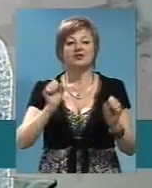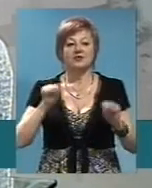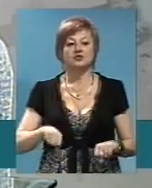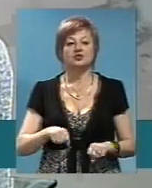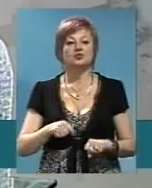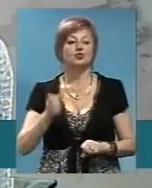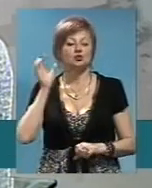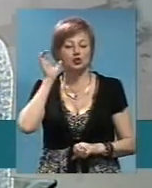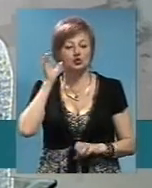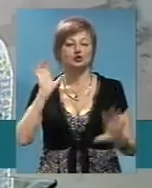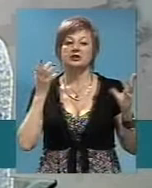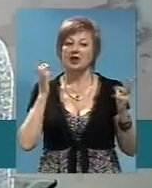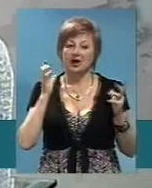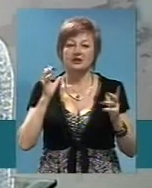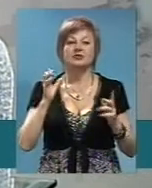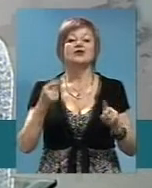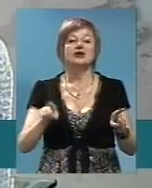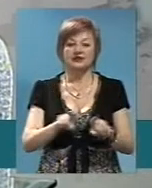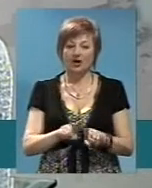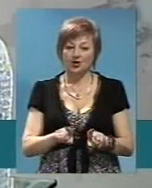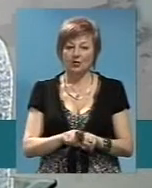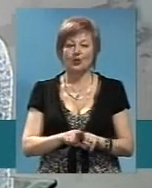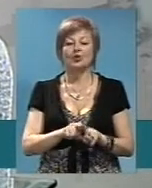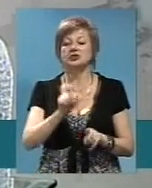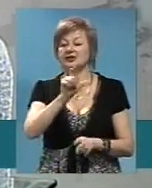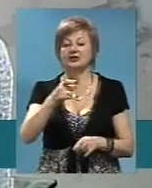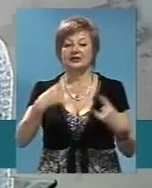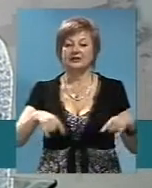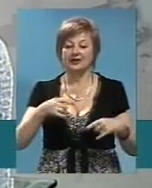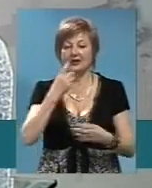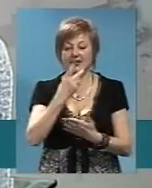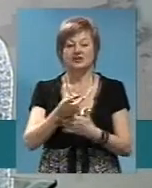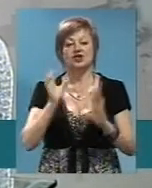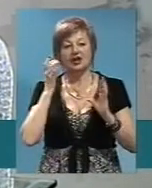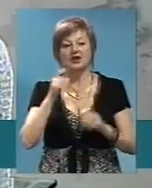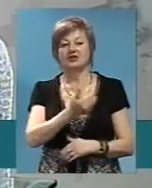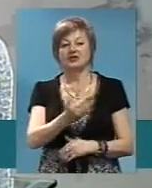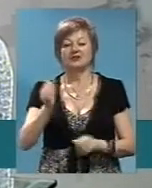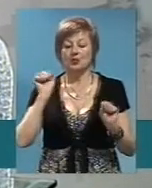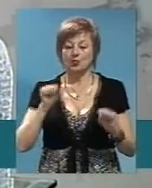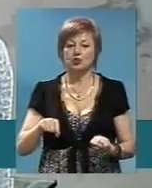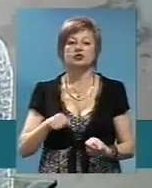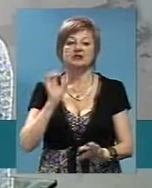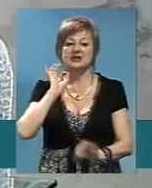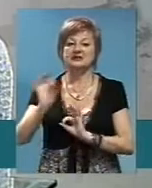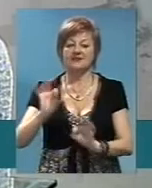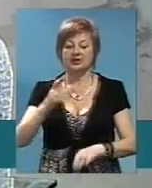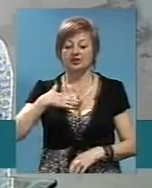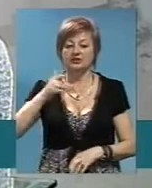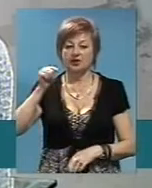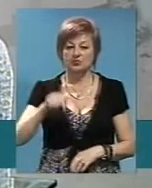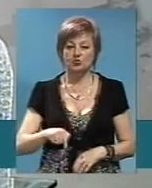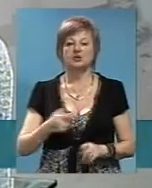чути радіослухачі Першого Суспільного. Також, шановні телеглядачі, шановні радіослухачі, ви маєте можливість телефонувати до нашої